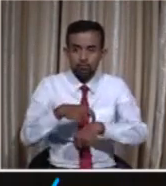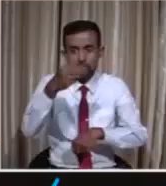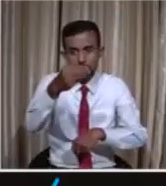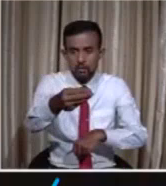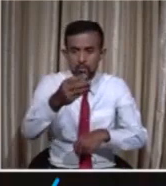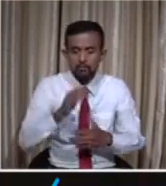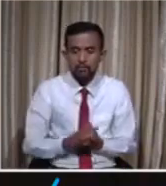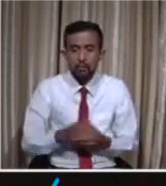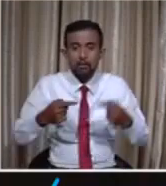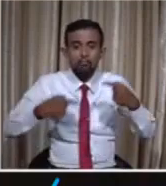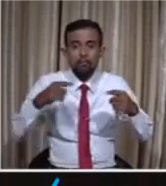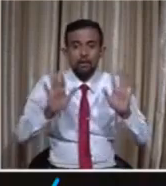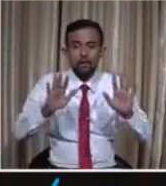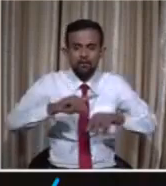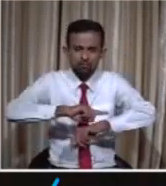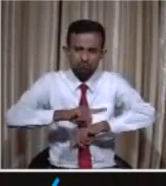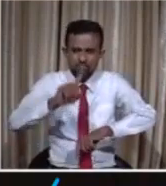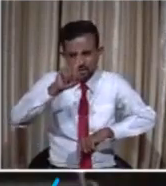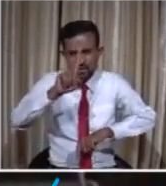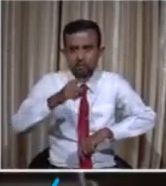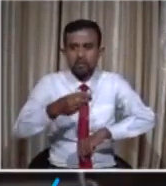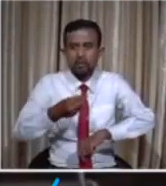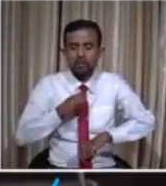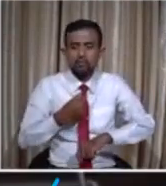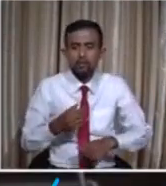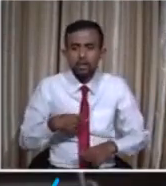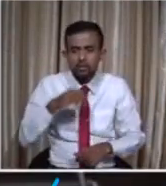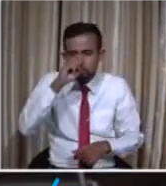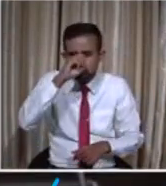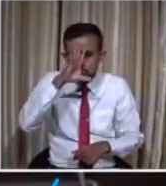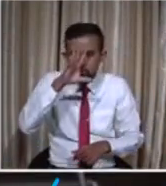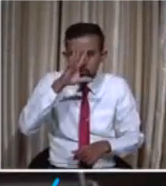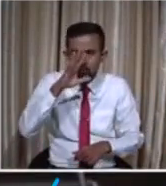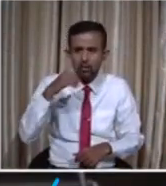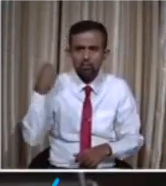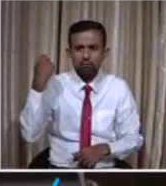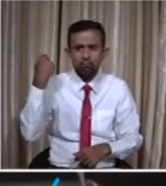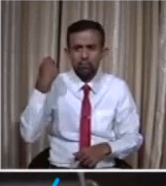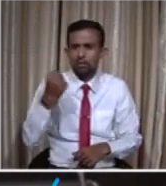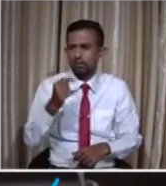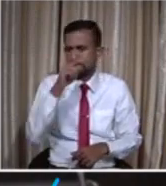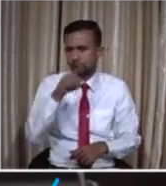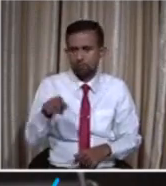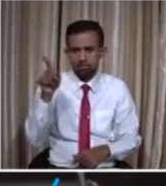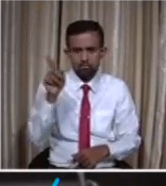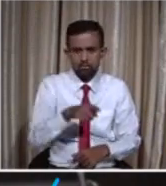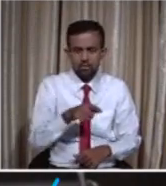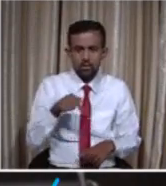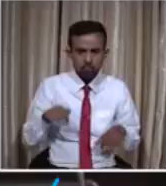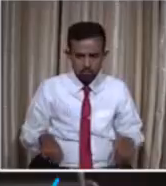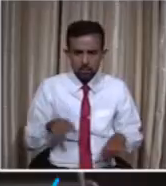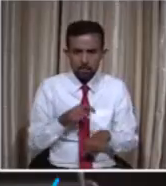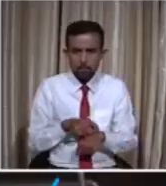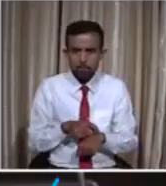පුළුවන්. විවාදයක් නෙමෙයි, මට විනාඩියක කාලයක් දෙන්න. ඇත්ත වශයෙන්ම අද උදෑසනයේ කරපු ප්‍රකාශය ඉතාමත්ම වැරදි ප්‍රකාශයක්. මම මේ